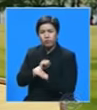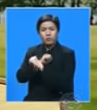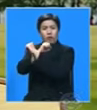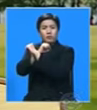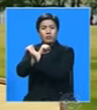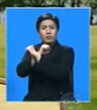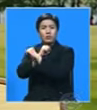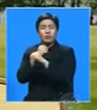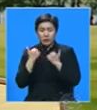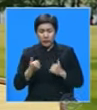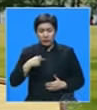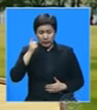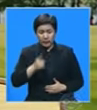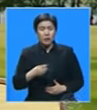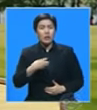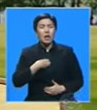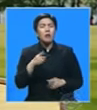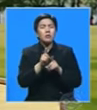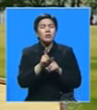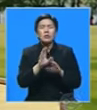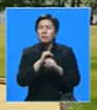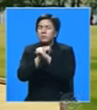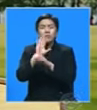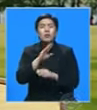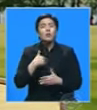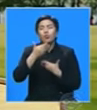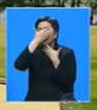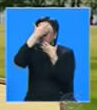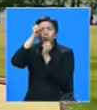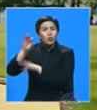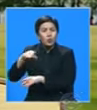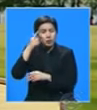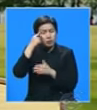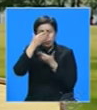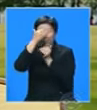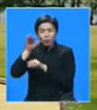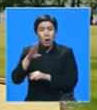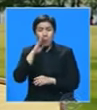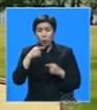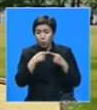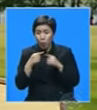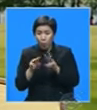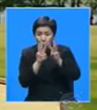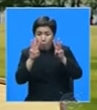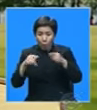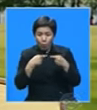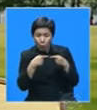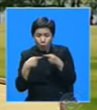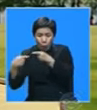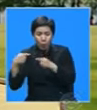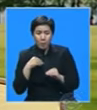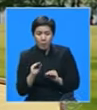วก็อันที่จริงแล้วก็อยากจะให้ไม่สนใจดีกว่านะครับอย่าไปสนใจคนเหล่านี้เลยนะถ้าเราสนใจเราโพสต์กันต่อมันก็เป็นเรื่องไปราวแล้